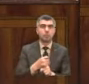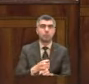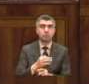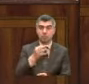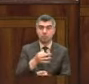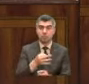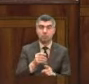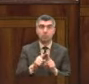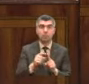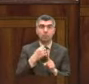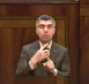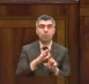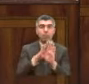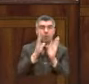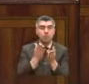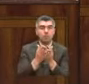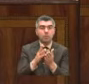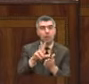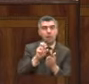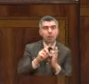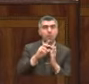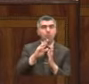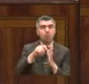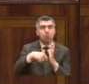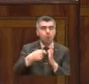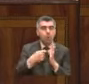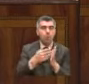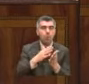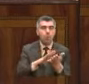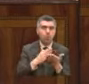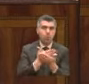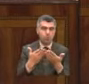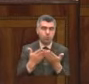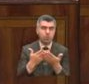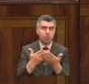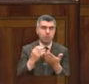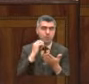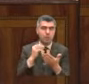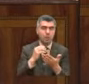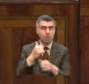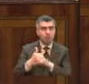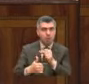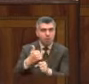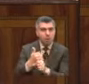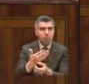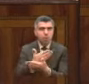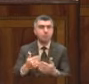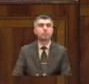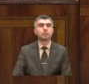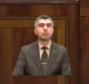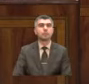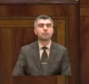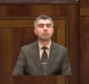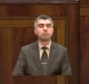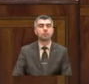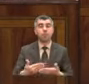هذه رسمة مخططات واستراتيجيات، ماشي مشروع. مخطط اللي كياخذ سنوات وكياخذ إمكانيات وفي عدد من الالتزامات. ولكن اللي يمكن لي أن